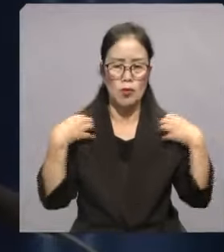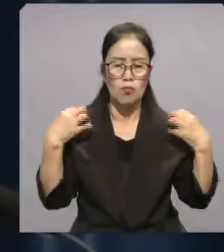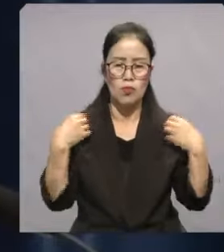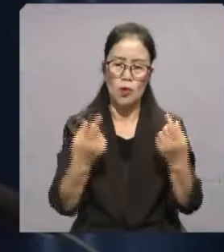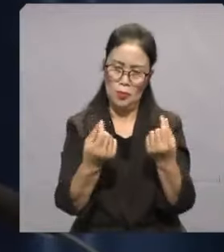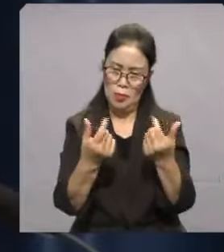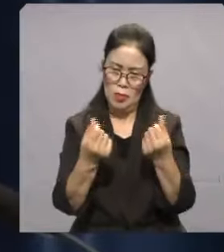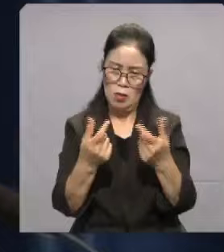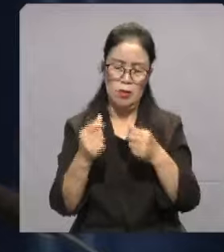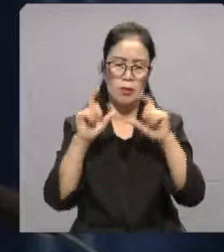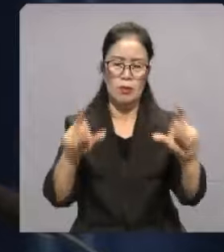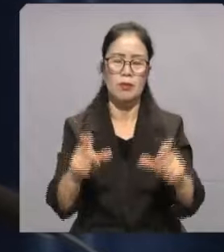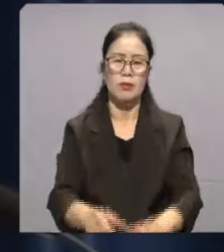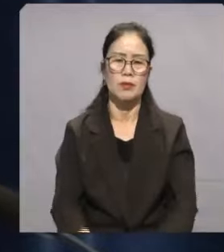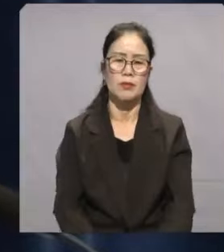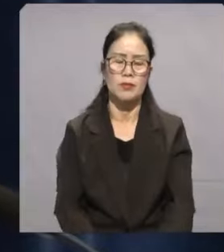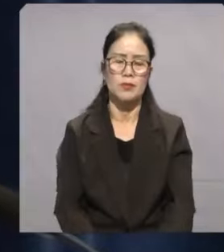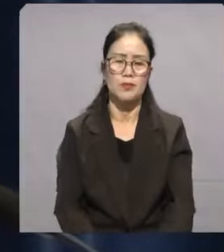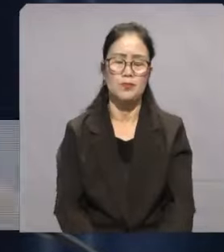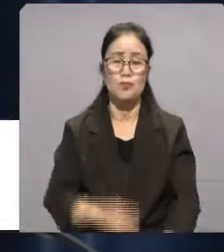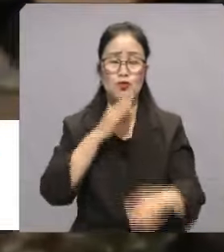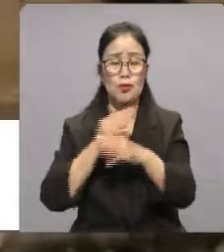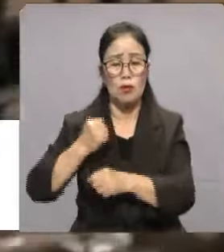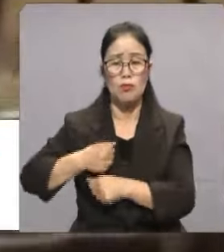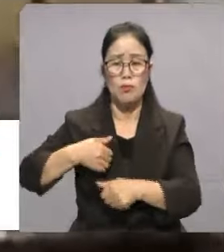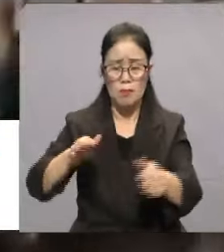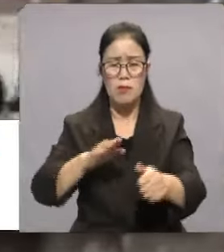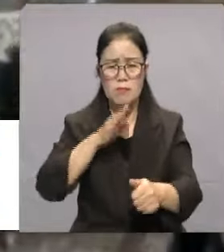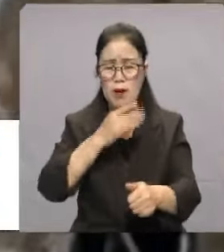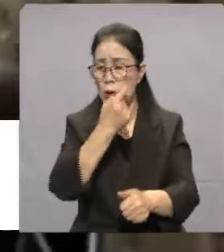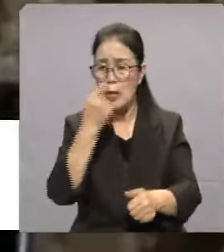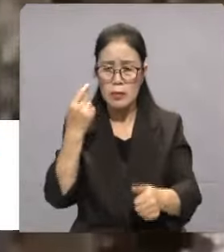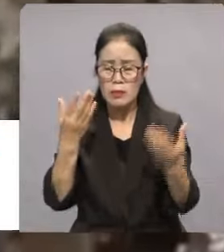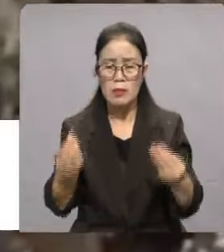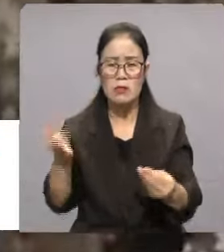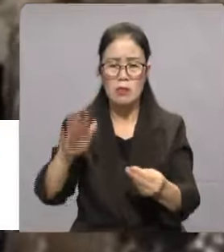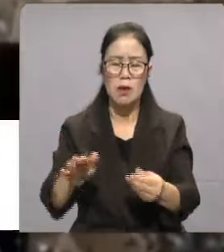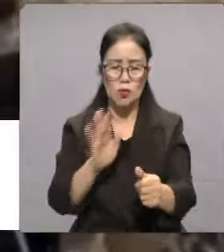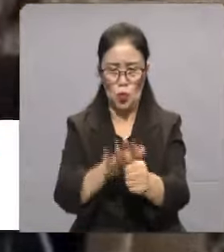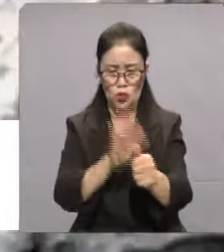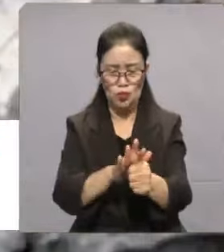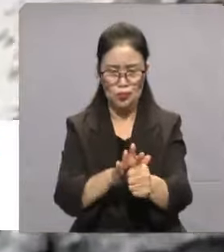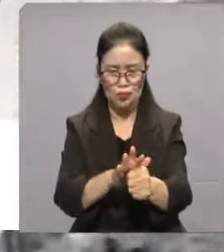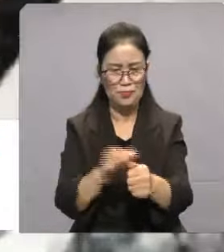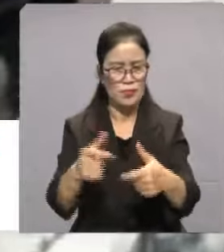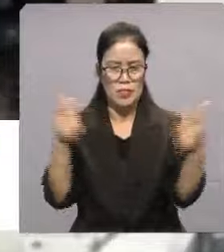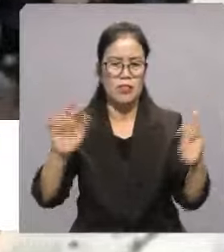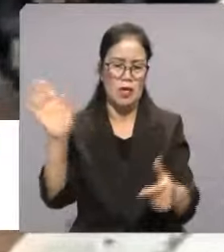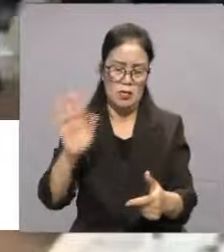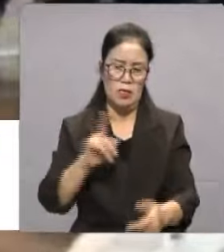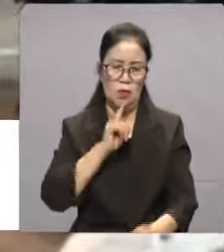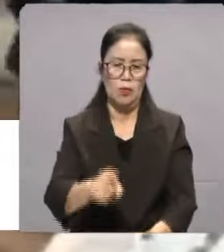유사한 지침을 공표했습니다. 북한군 파병이 사실로 확인됐지만 도움의 범위를 확대하지는 않겠다고